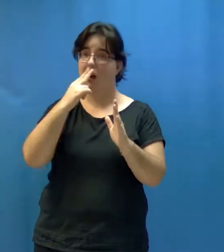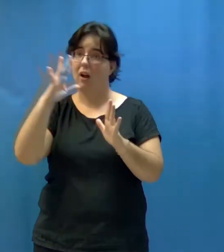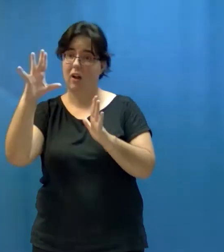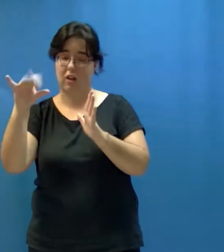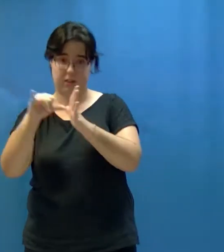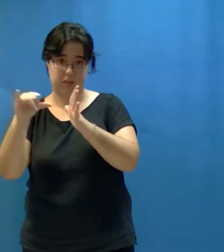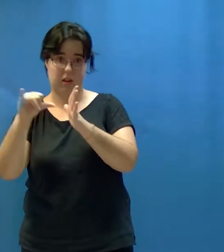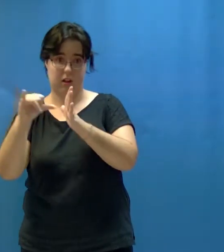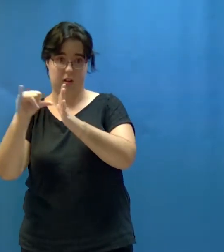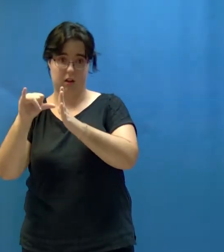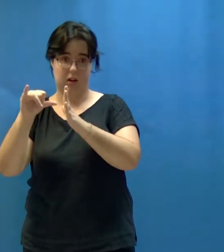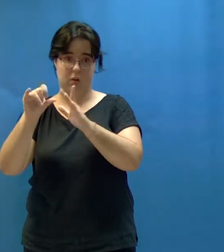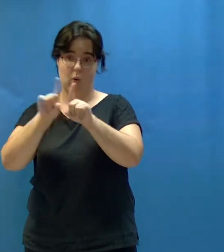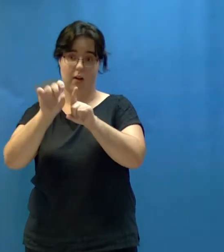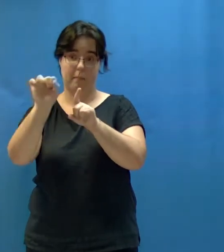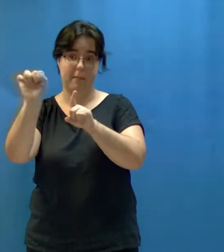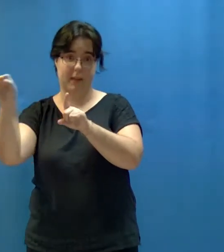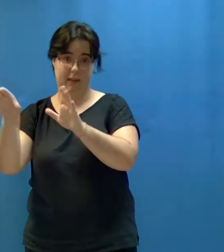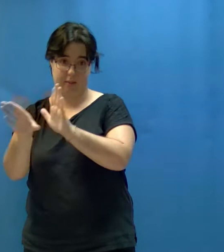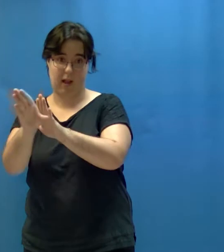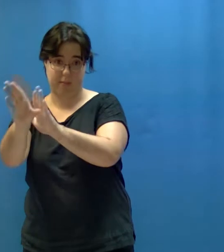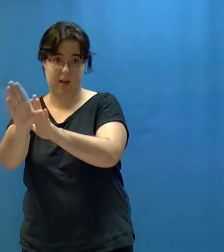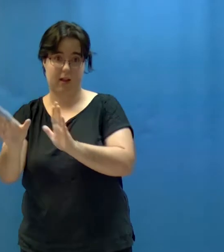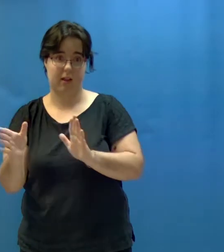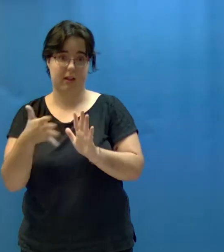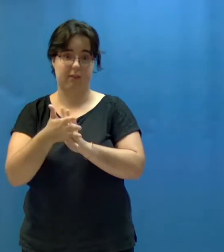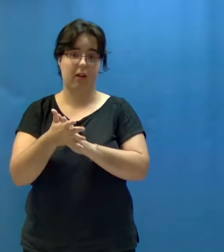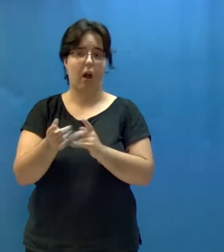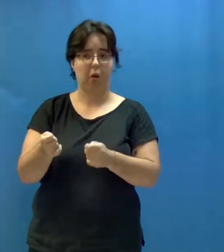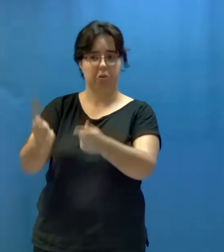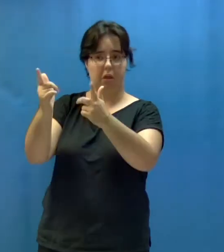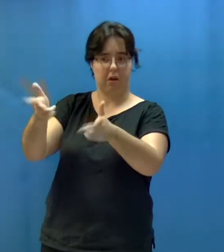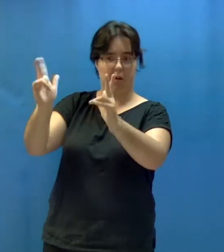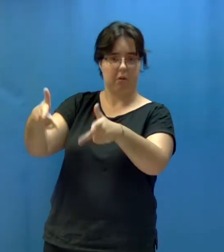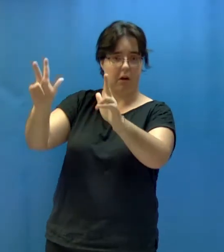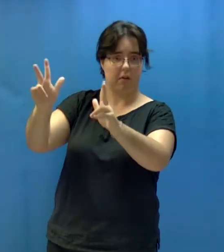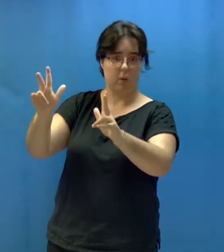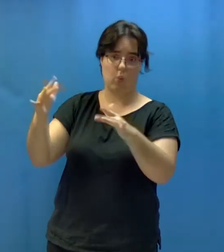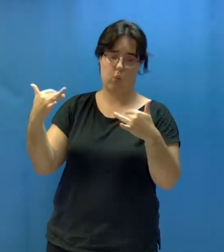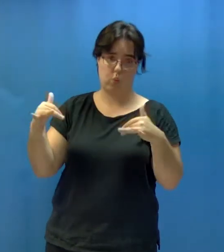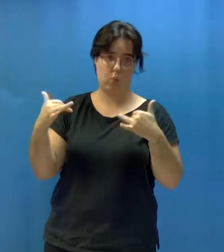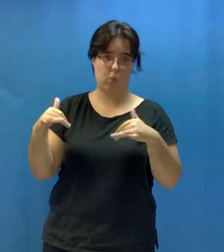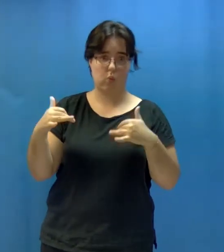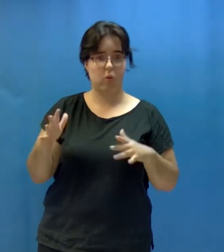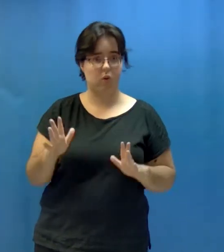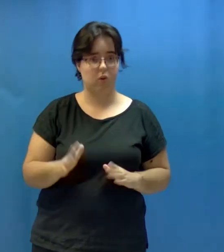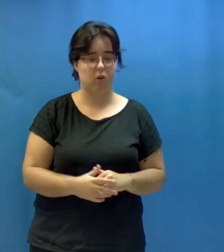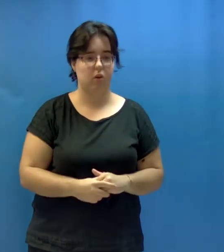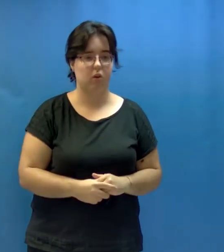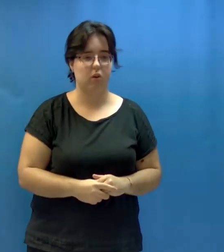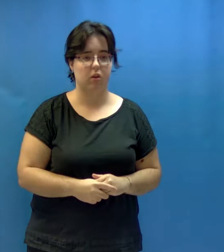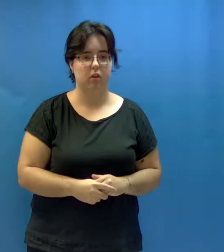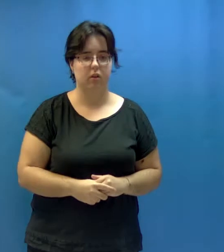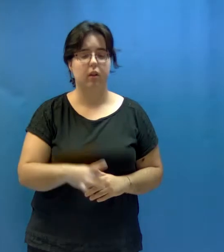tots els països. No és convenient seguir donant ales, alimentant este monstre que el tenim a tocar. Farien bé